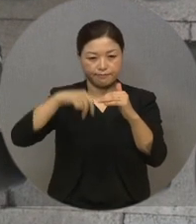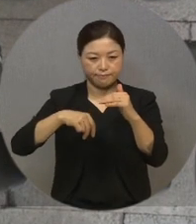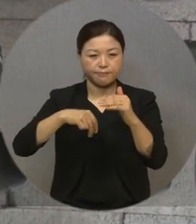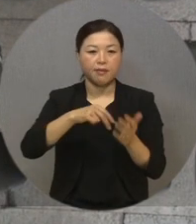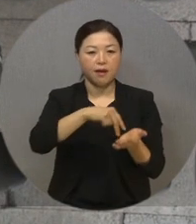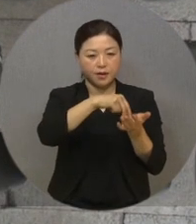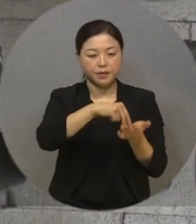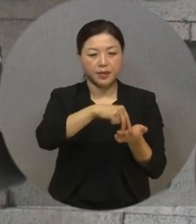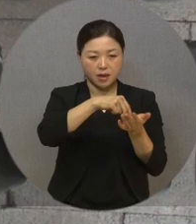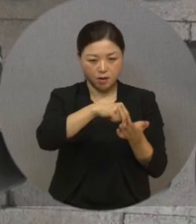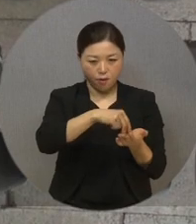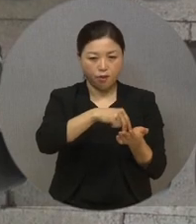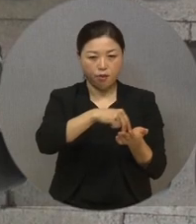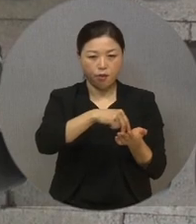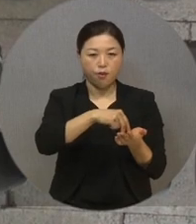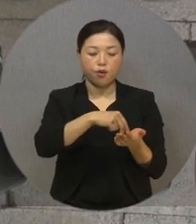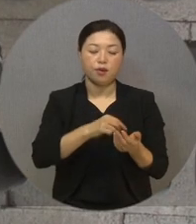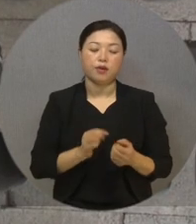엘리베이터 시설이라든가